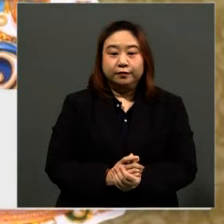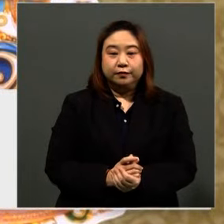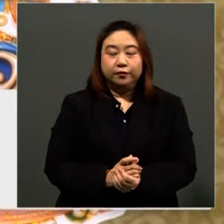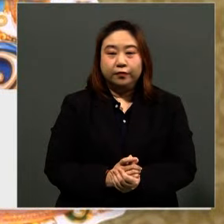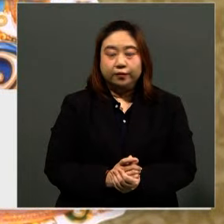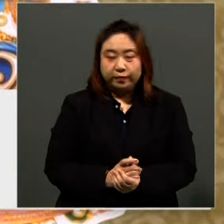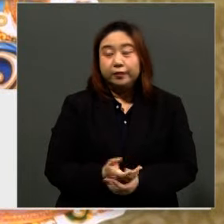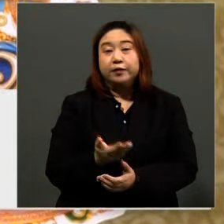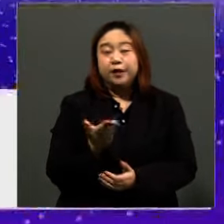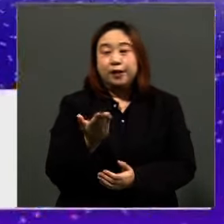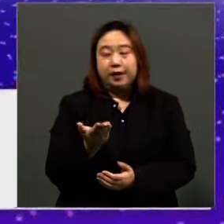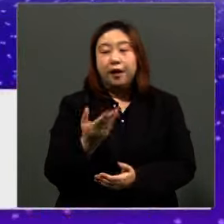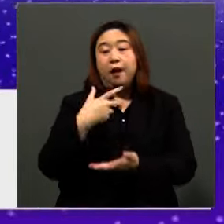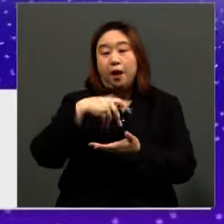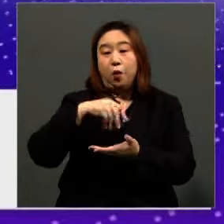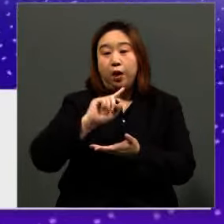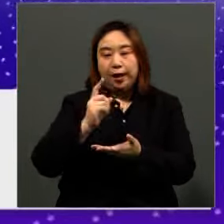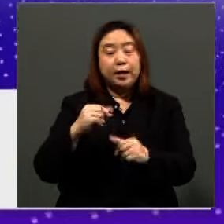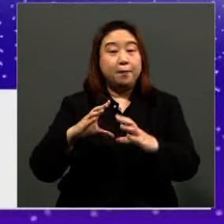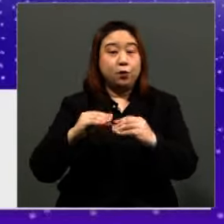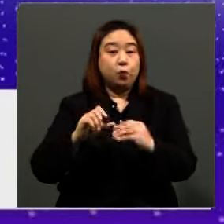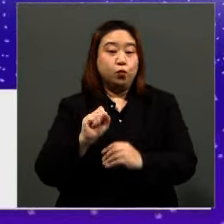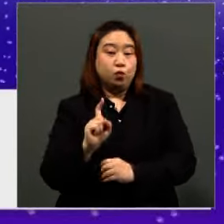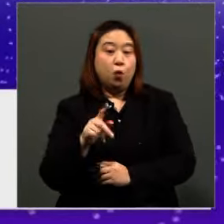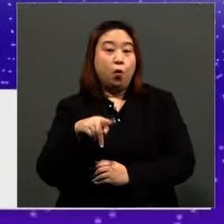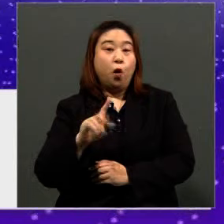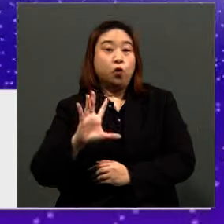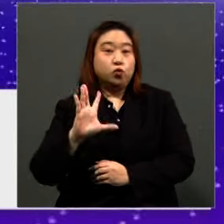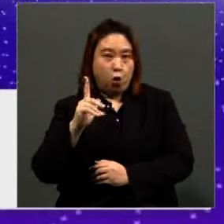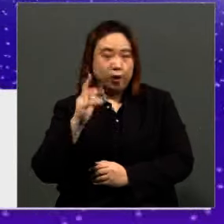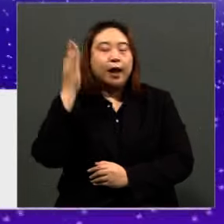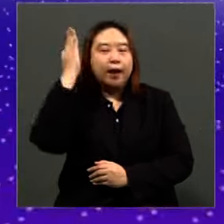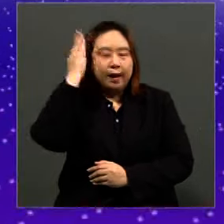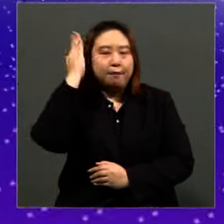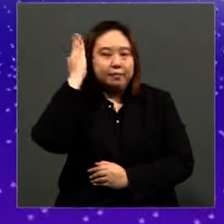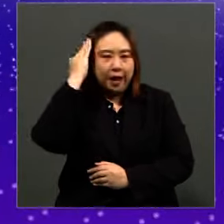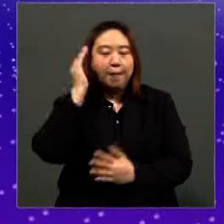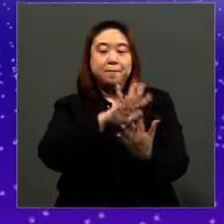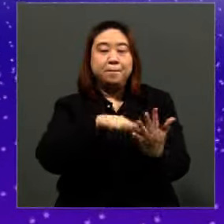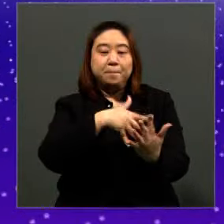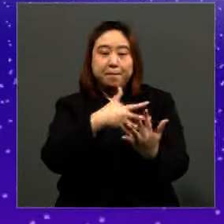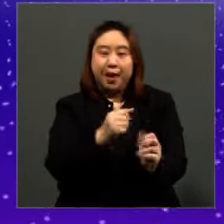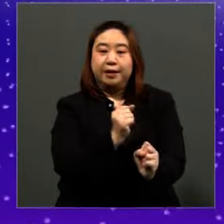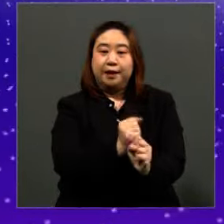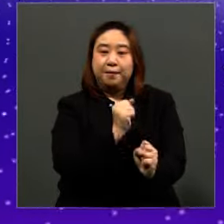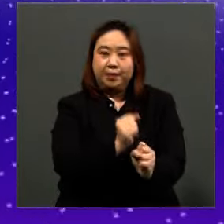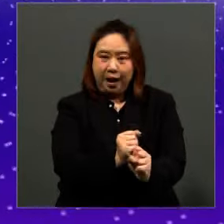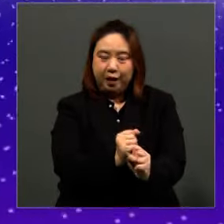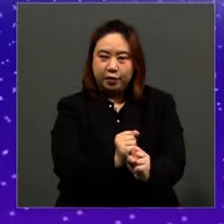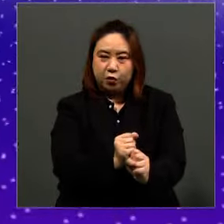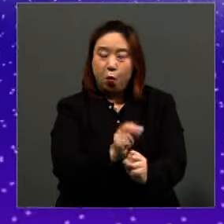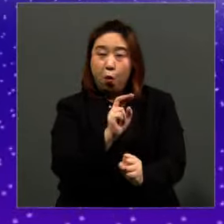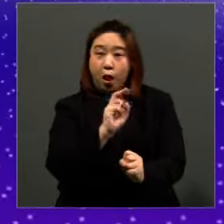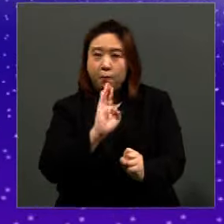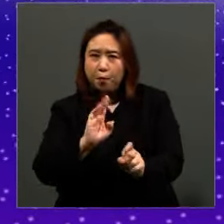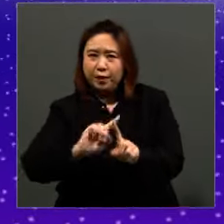หรือว่าสปชนะครับเปิดเผยว่าที่ประชุมสปชเนี่ยรับทราบแผนการขับเคลื่อนแผนปฏิบัติการและระบบติดตามการฟื้น